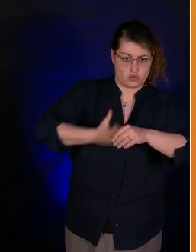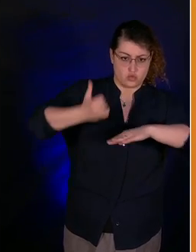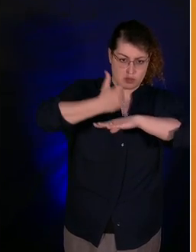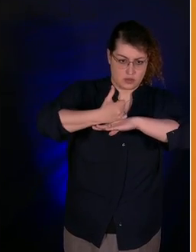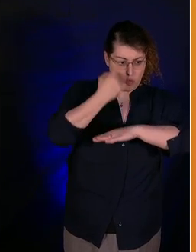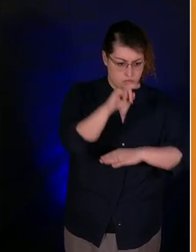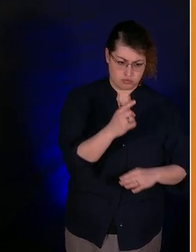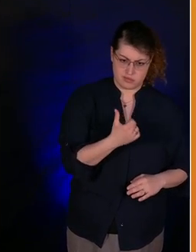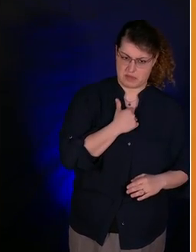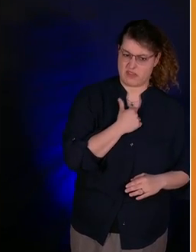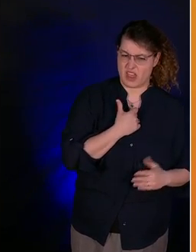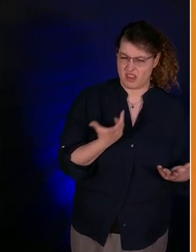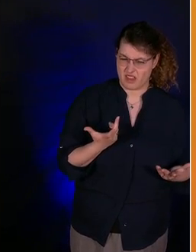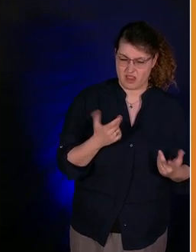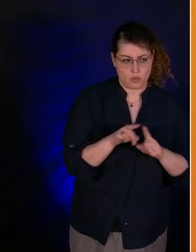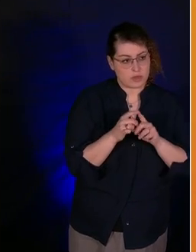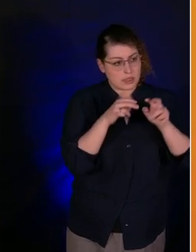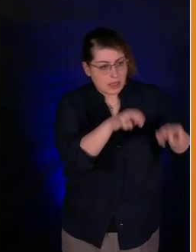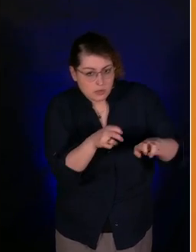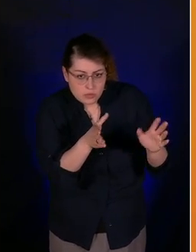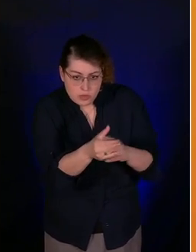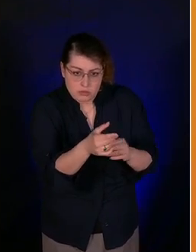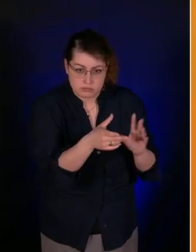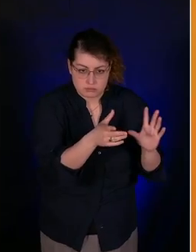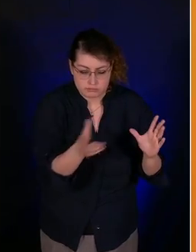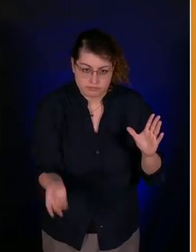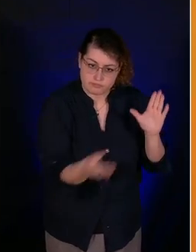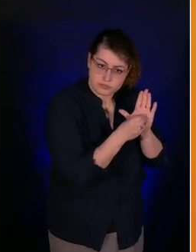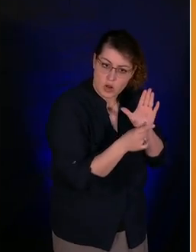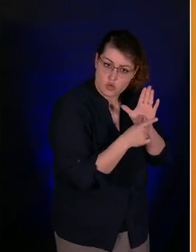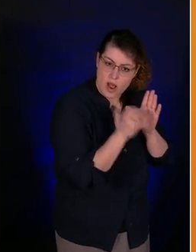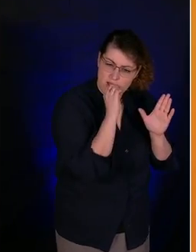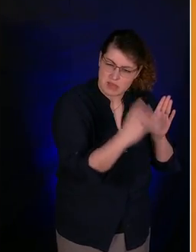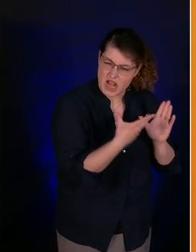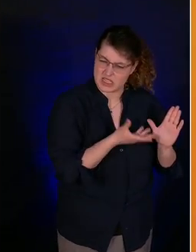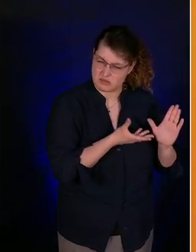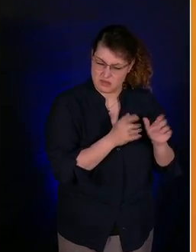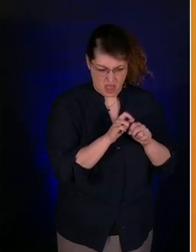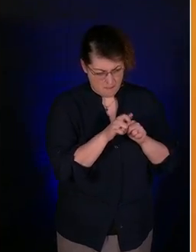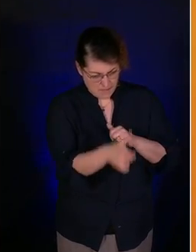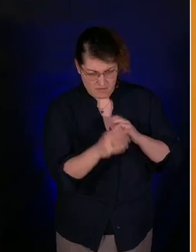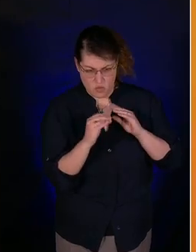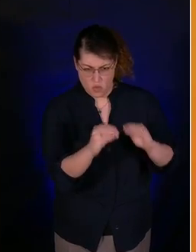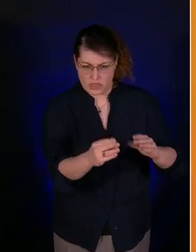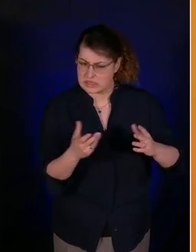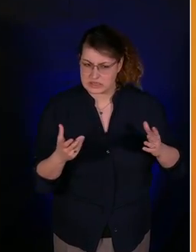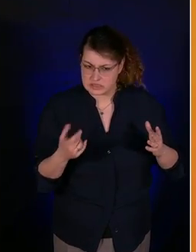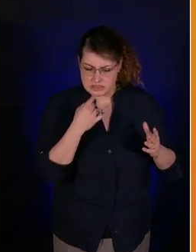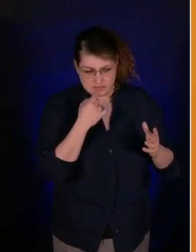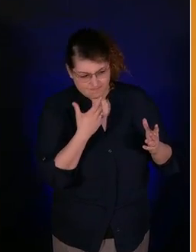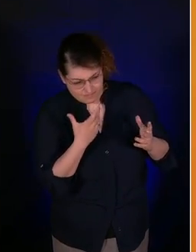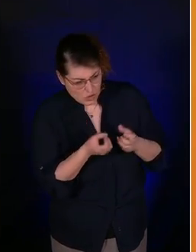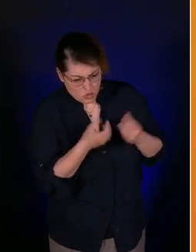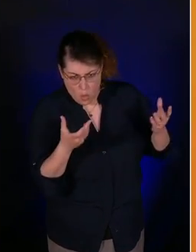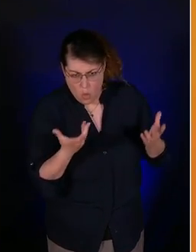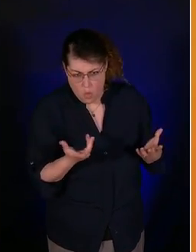privés, l'immersion de l'agriculture dans les lois du capitalisme se traduisent par une forte concentration agraire.